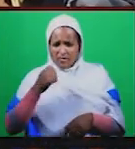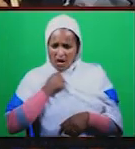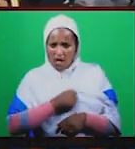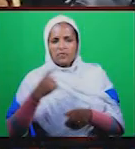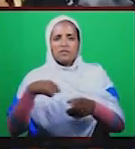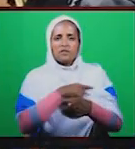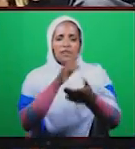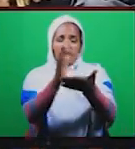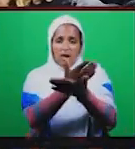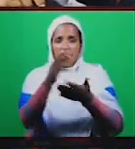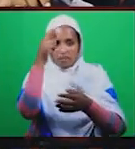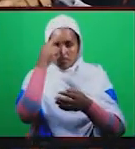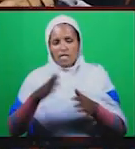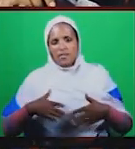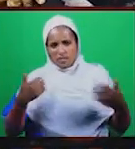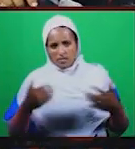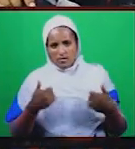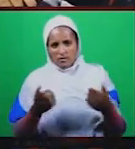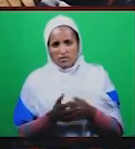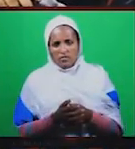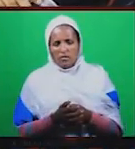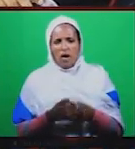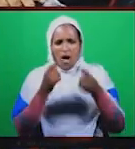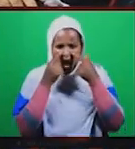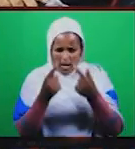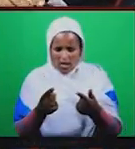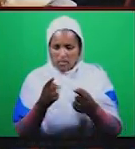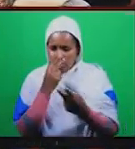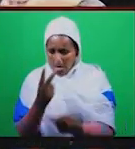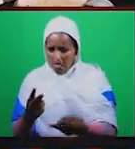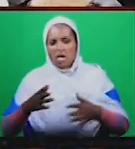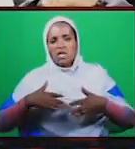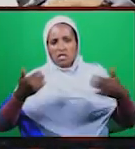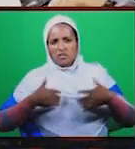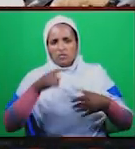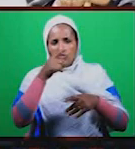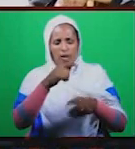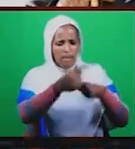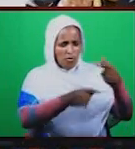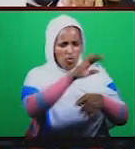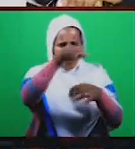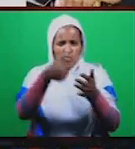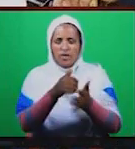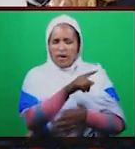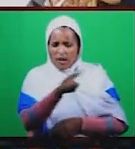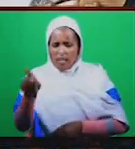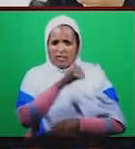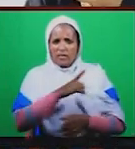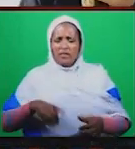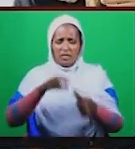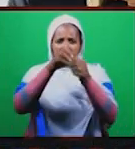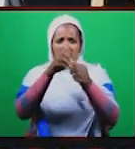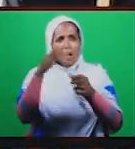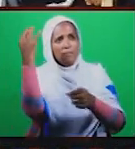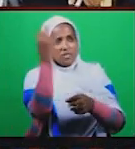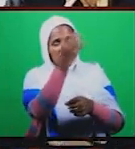እናንተ ያዘናችሁ ተካፋይ ስለሆን ደስ ብሎናል አይናችን ስላየ ደስ ብሎናል በመነድበት ሁሉ የናንተን